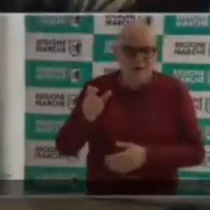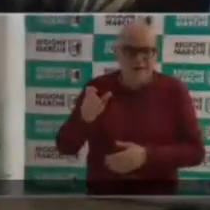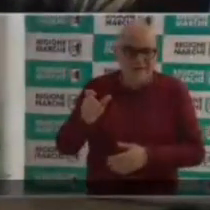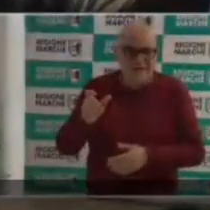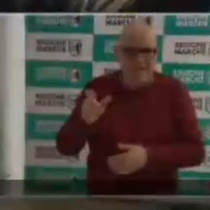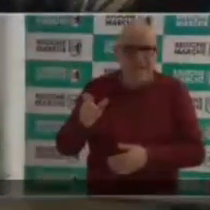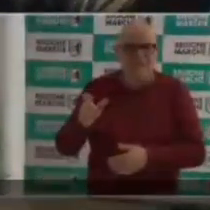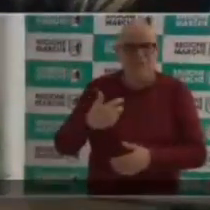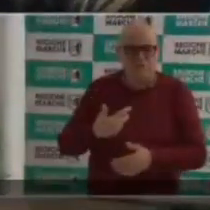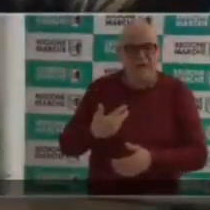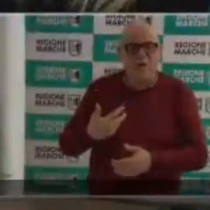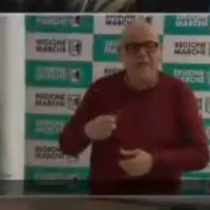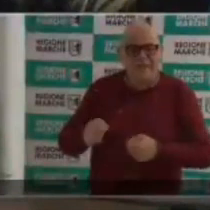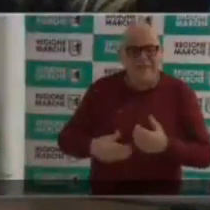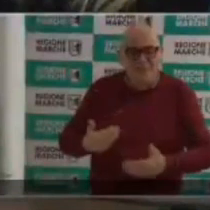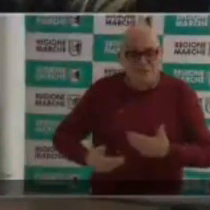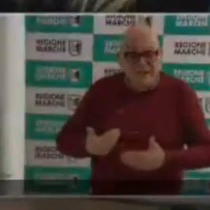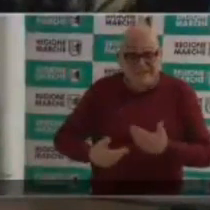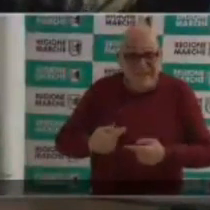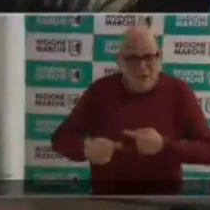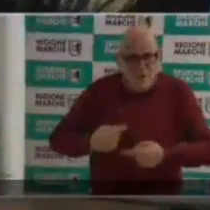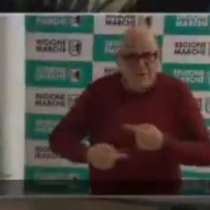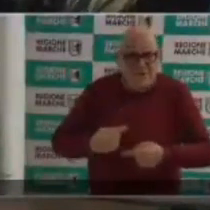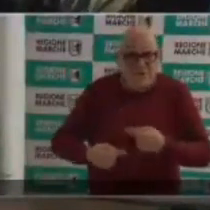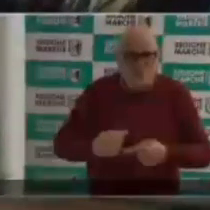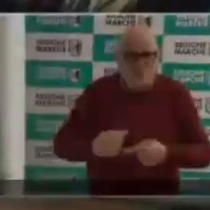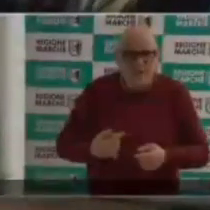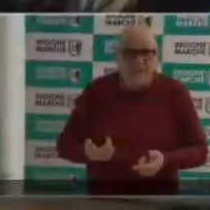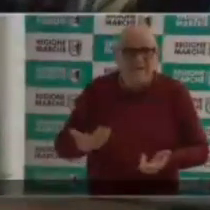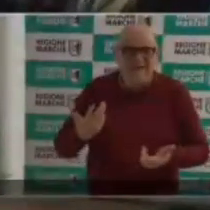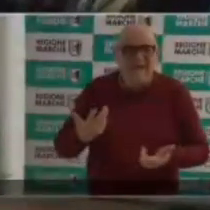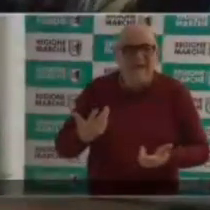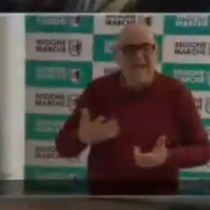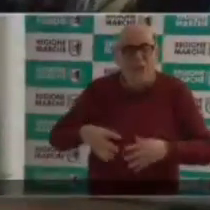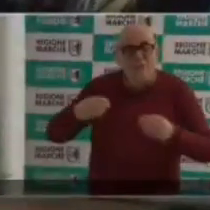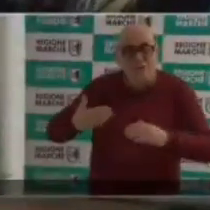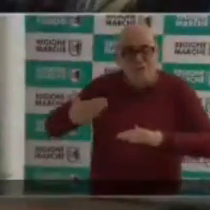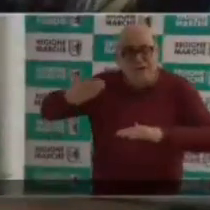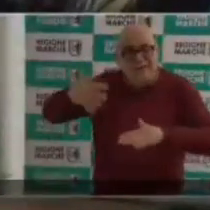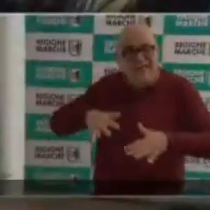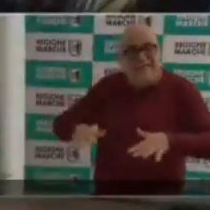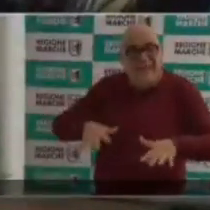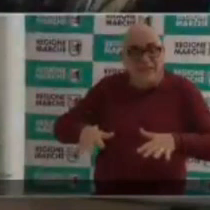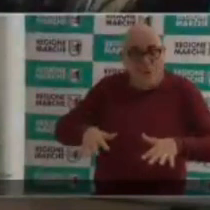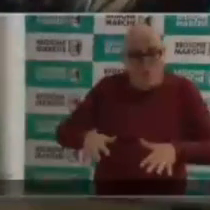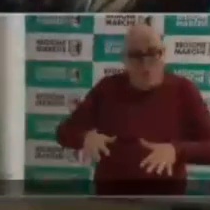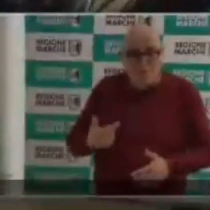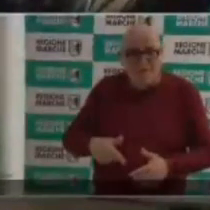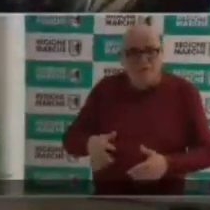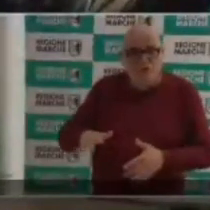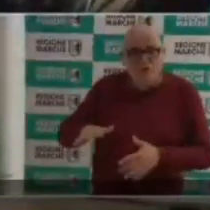poco conto, ma noi siamo in emergenza continua dall'evento sismico, certe zone ancora non sono uscite da